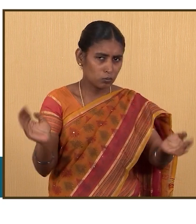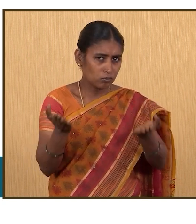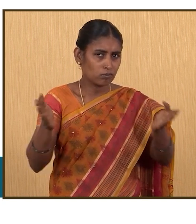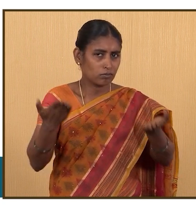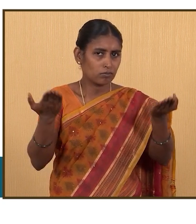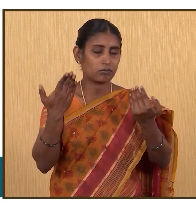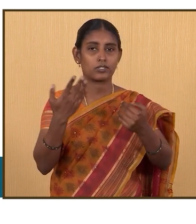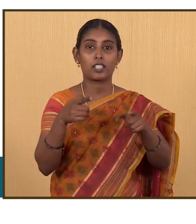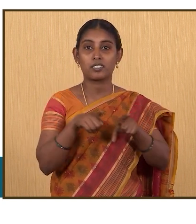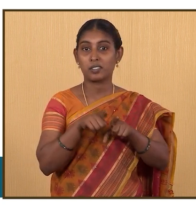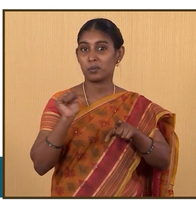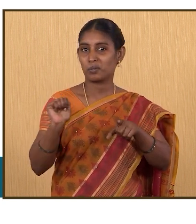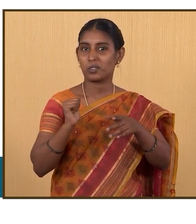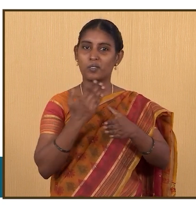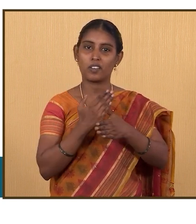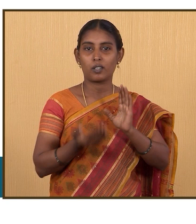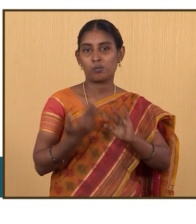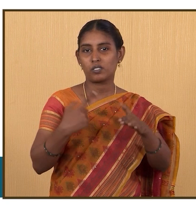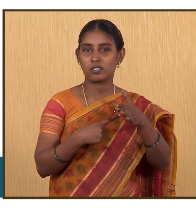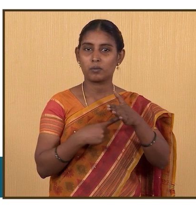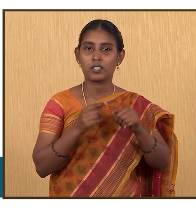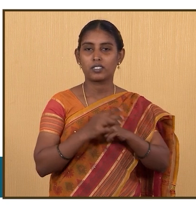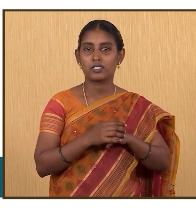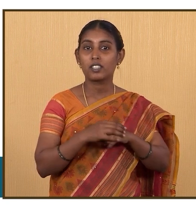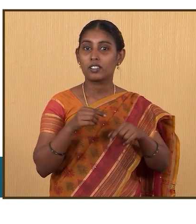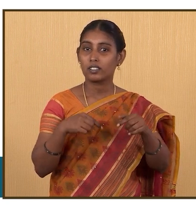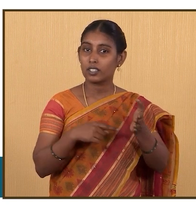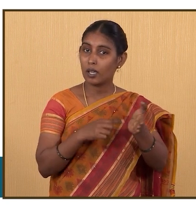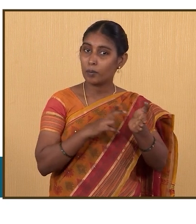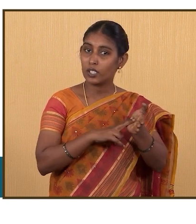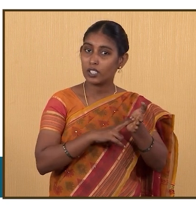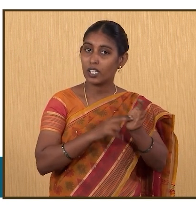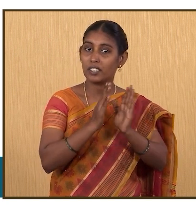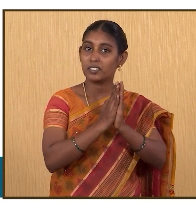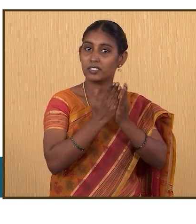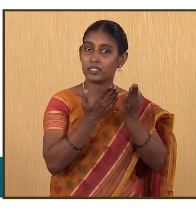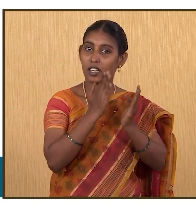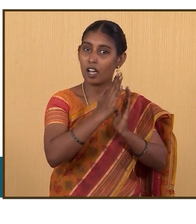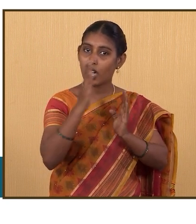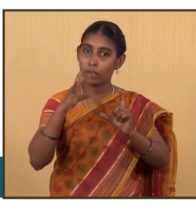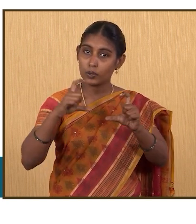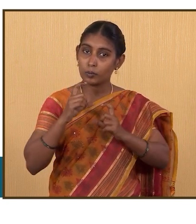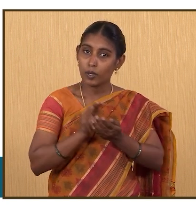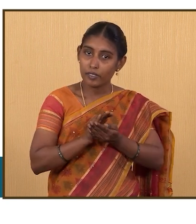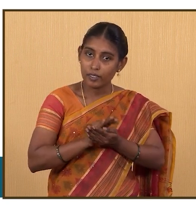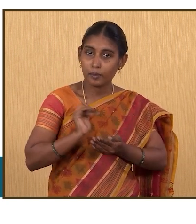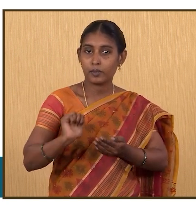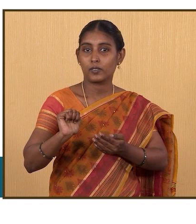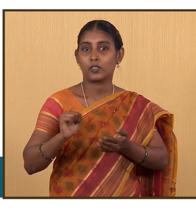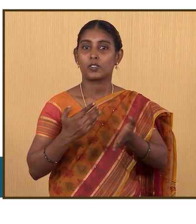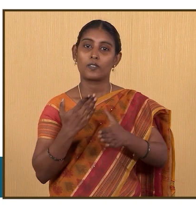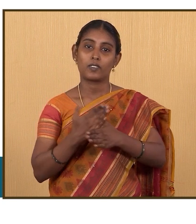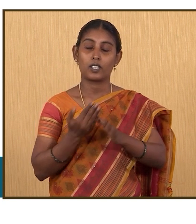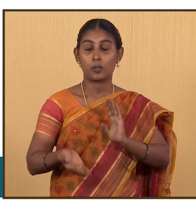பங்காற்றினார். நம்ம தமிழ்நாடு ஆவண காப்பகம் இருக்கு இல்லையா, அதுக்கு ஒரு முக்கியமான பொறுப்பு வகித்தவர்